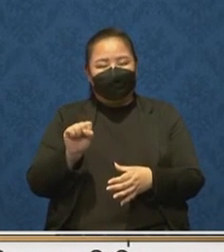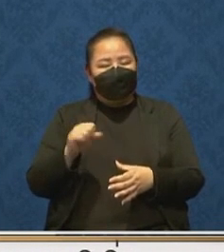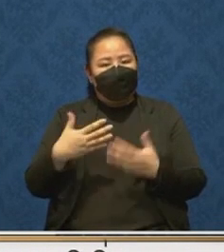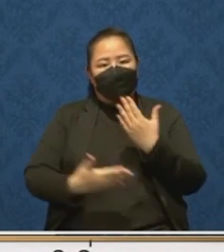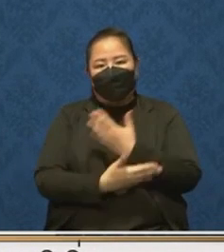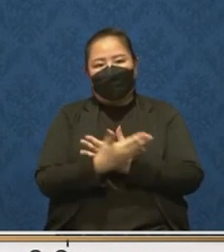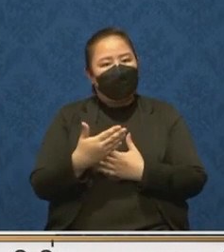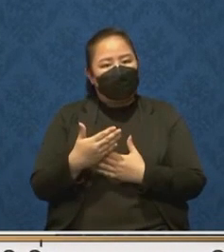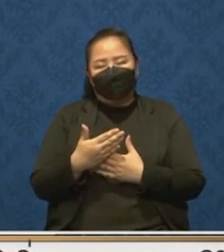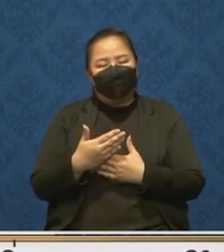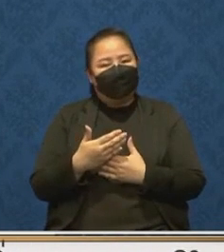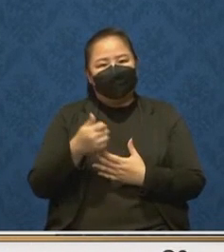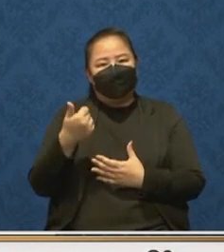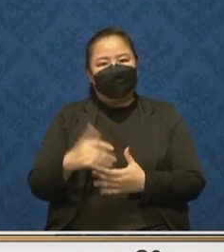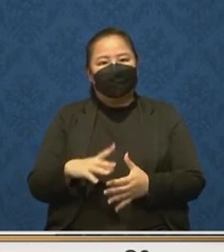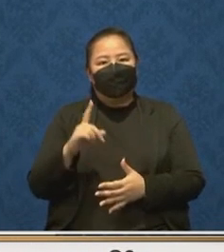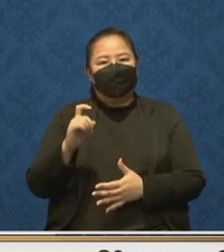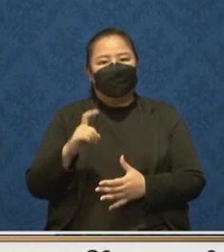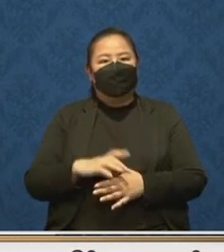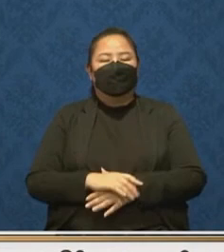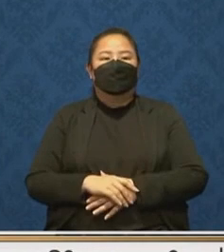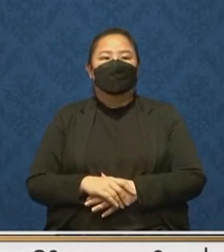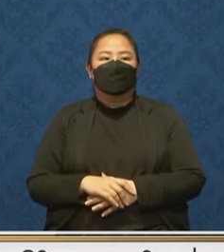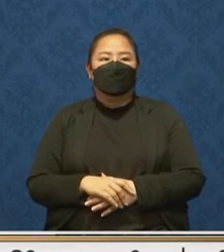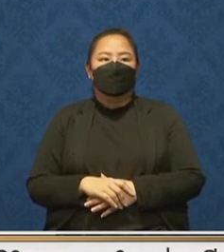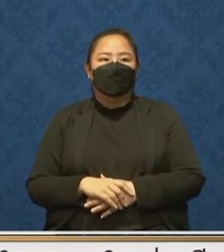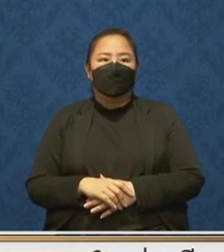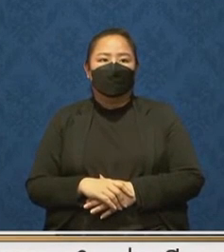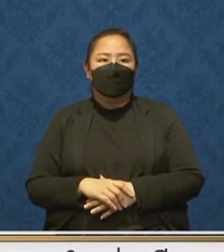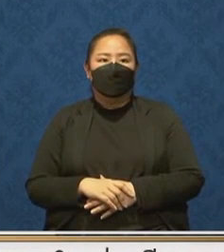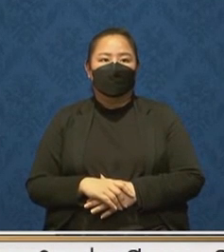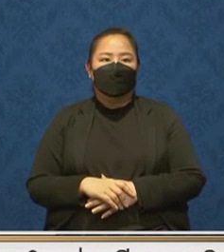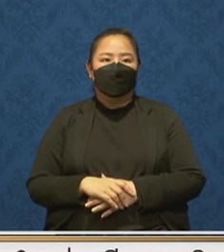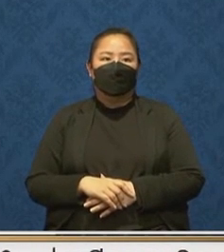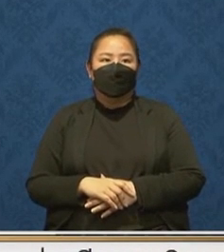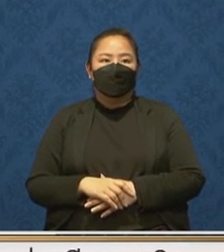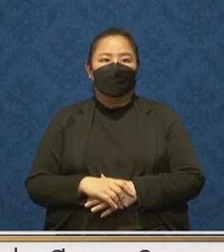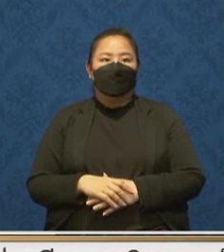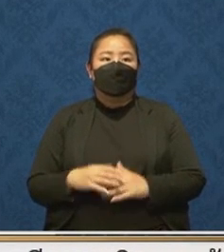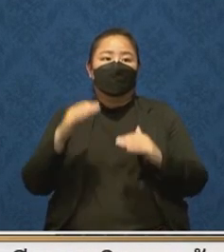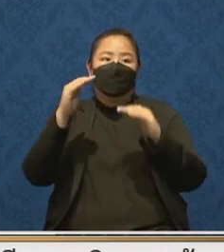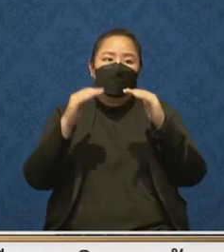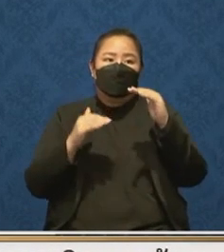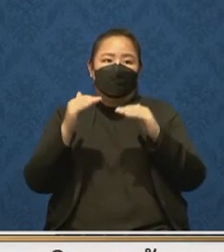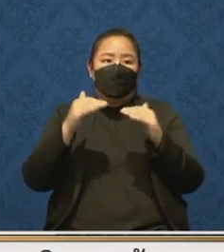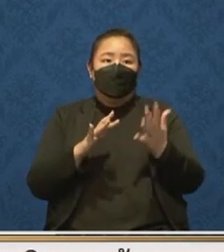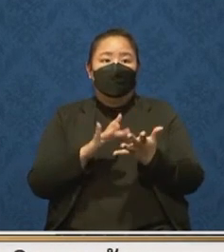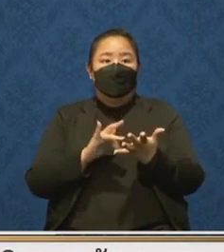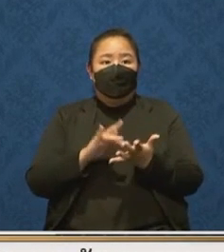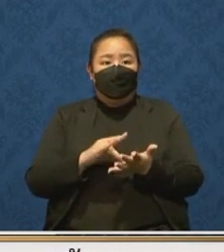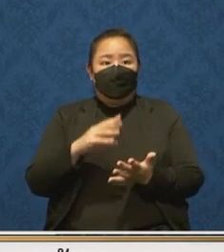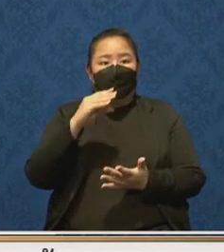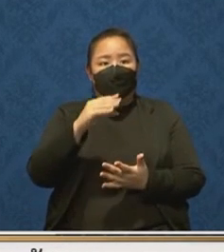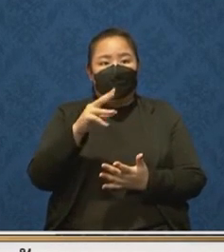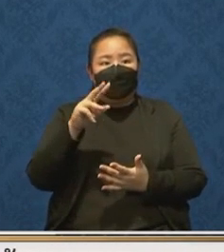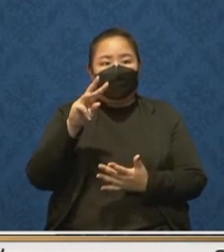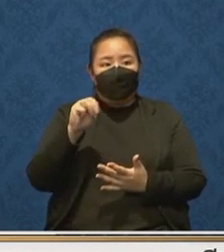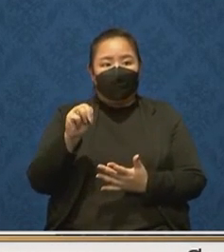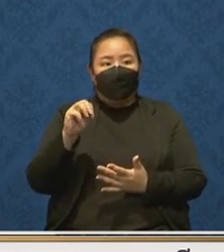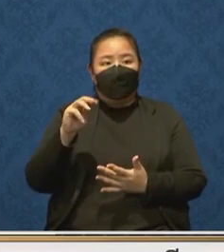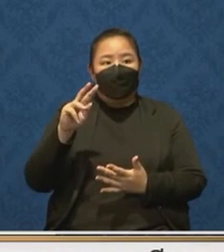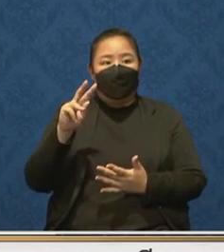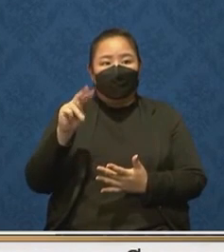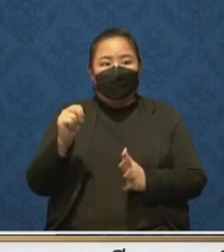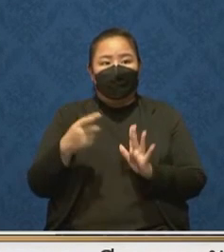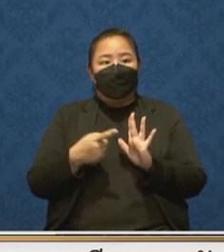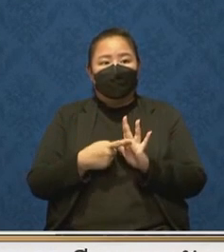อกาสเข้าถึงยาทมีประสิทยภาพต่อไปครับความเหอมลำในการเข้าถึงยาโโนพิราเวีย์ตามภาพ